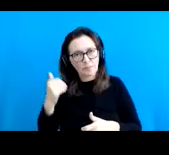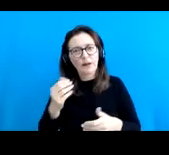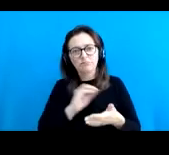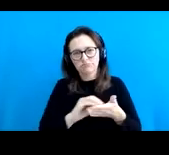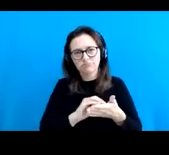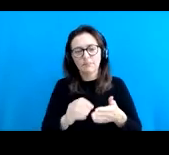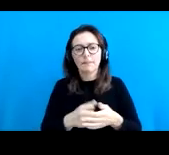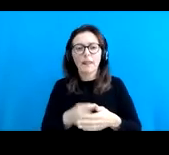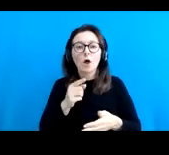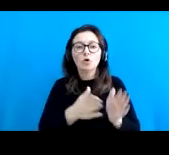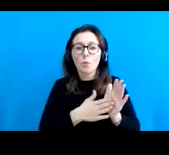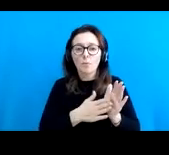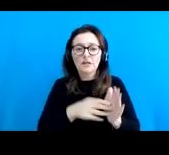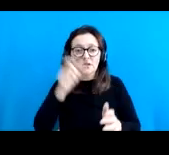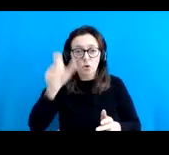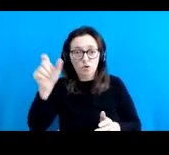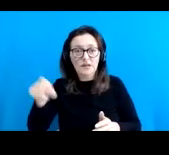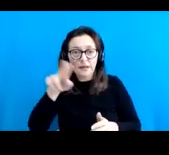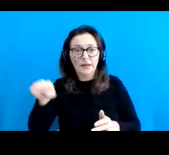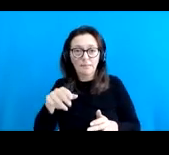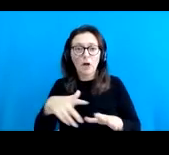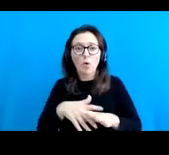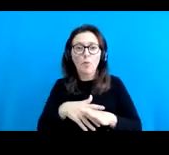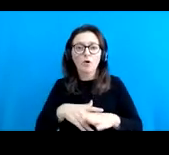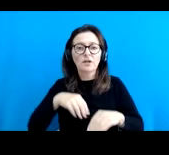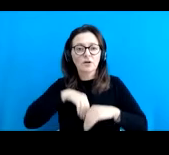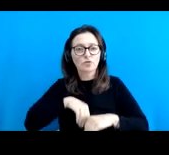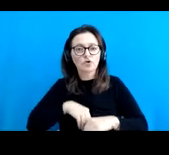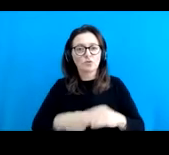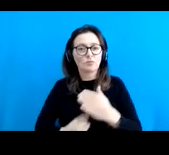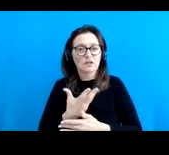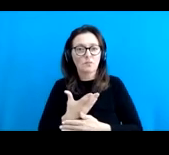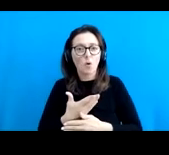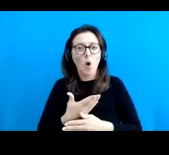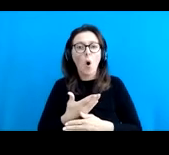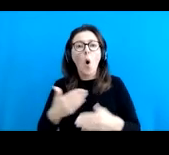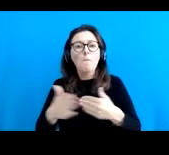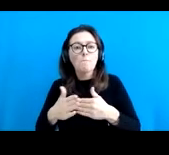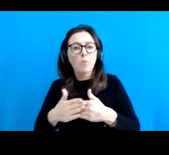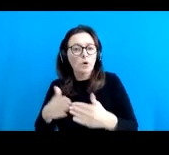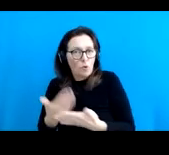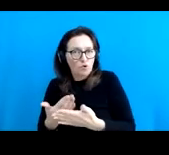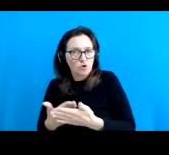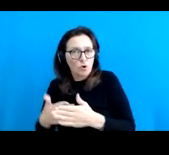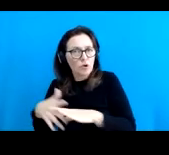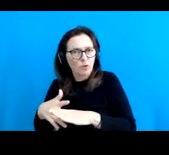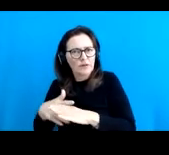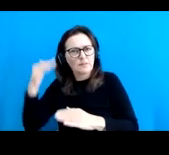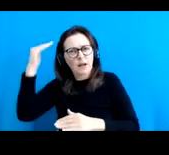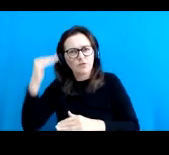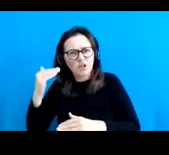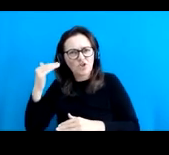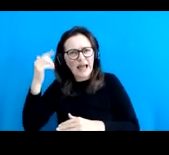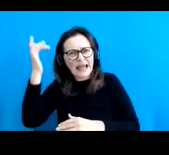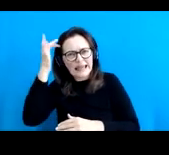To pomeni, da so osebe z motnjami v duševnem razvoju poleg primarnih ovir, to se pomeni niže inteligenčne